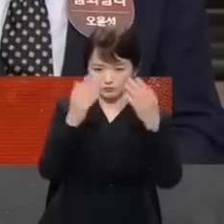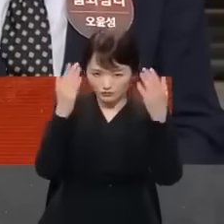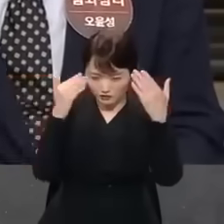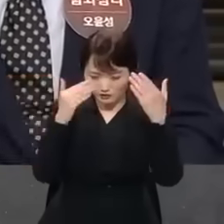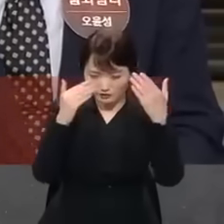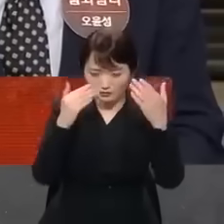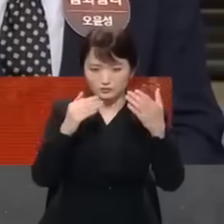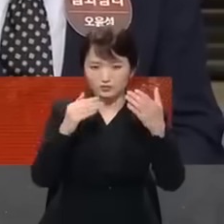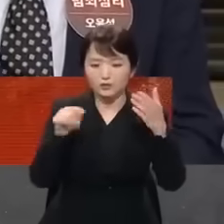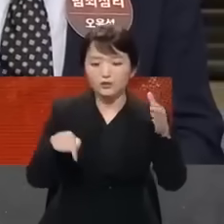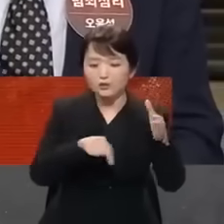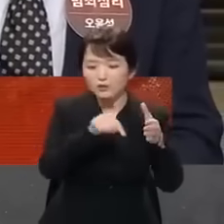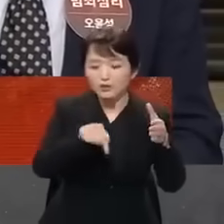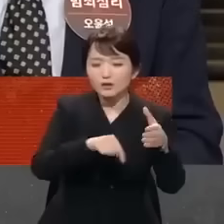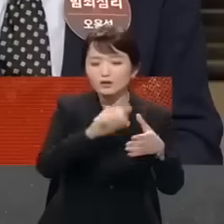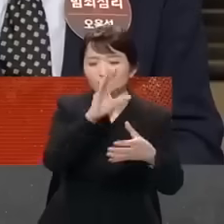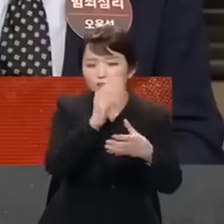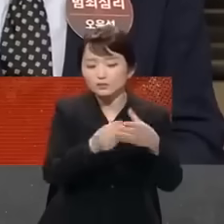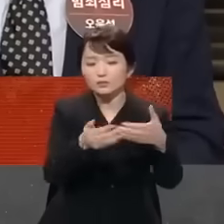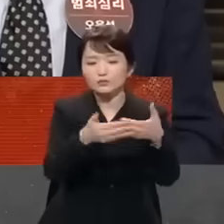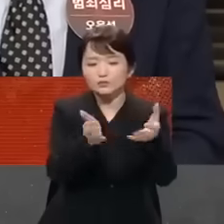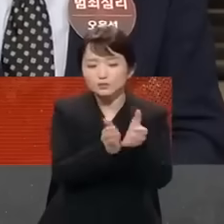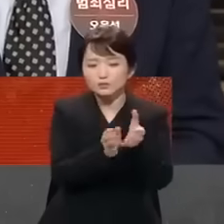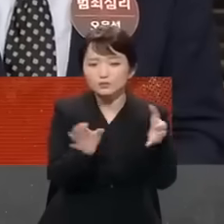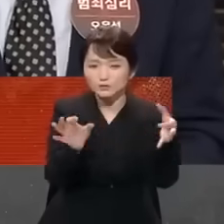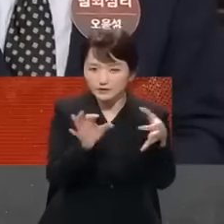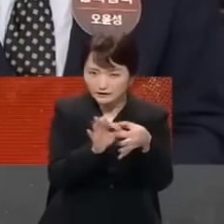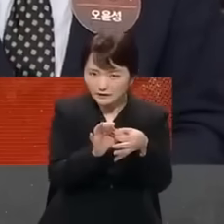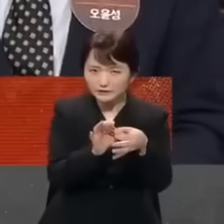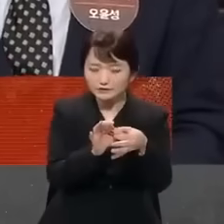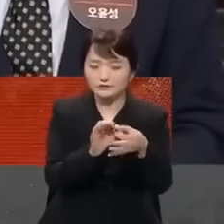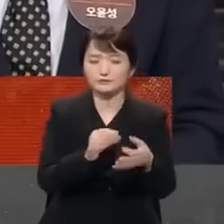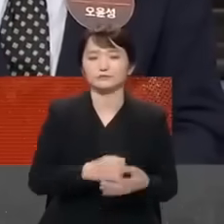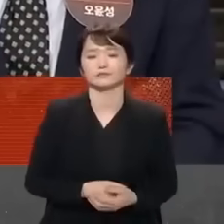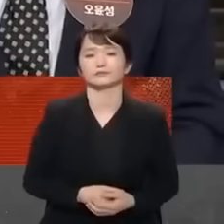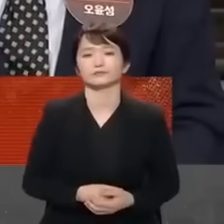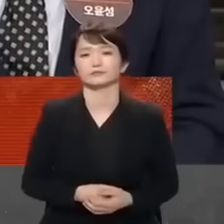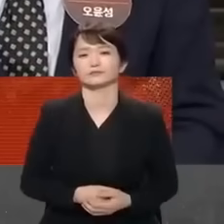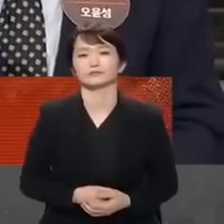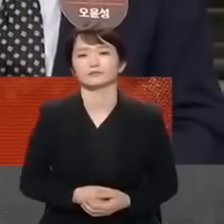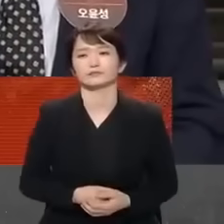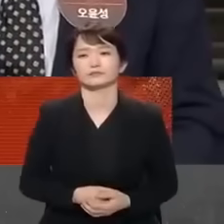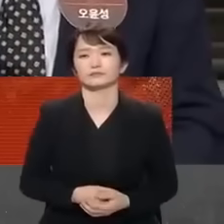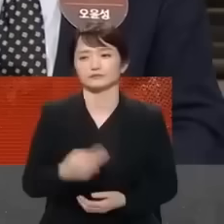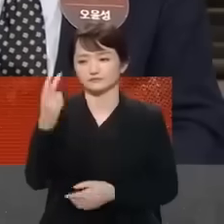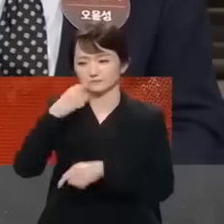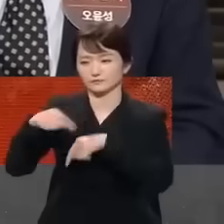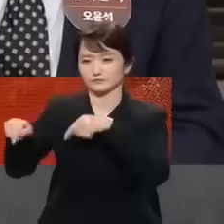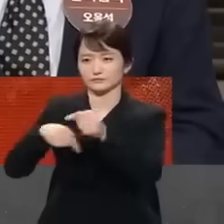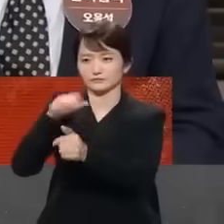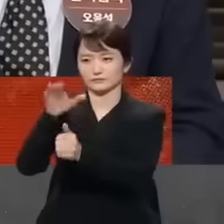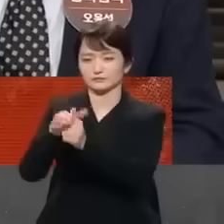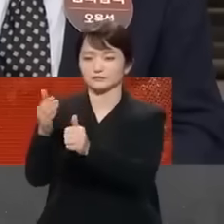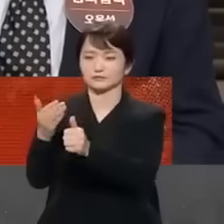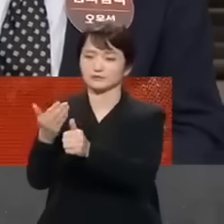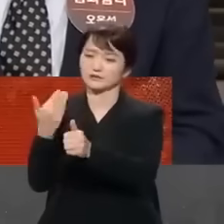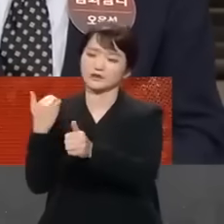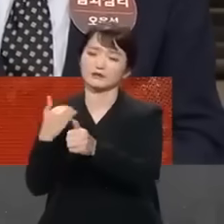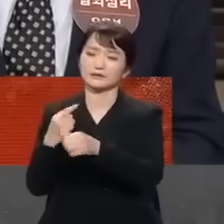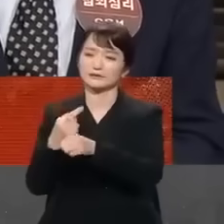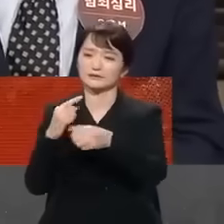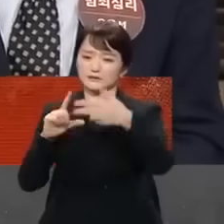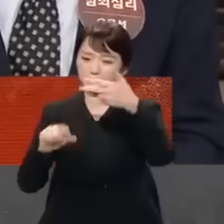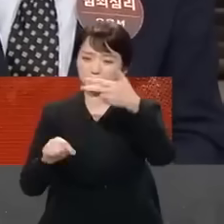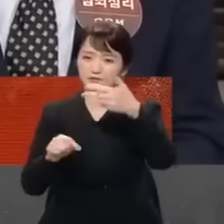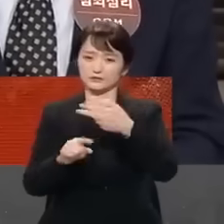그래요 자녀들이라고 하는 거 보니까 뭐 한 명이 아니고 복수 같습니다 그래 감독으로 부임을 하기 전에 지난해 7월 달에이